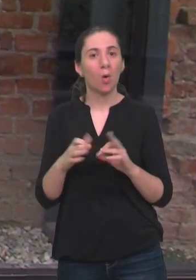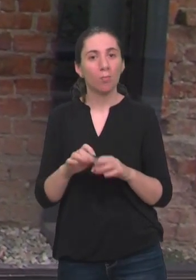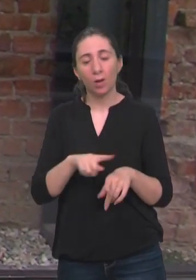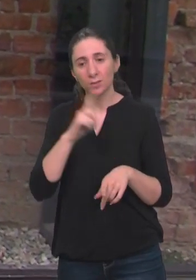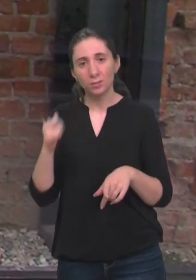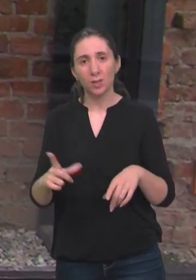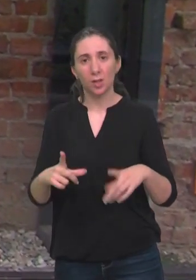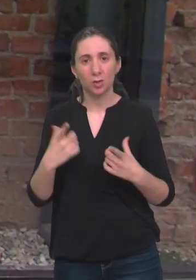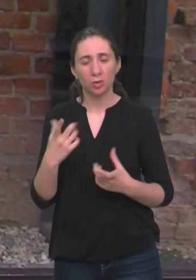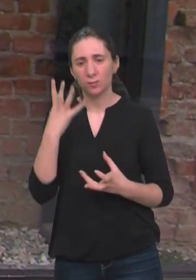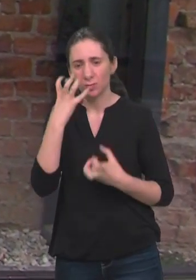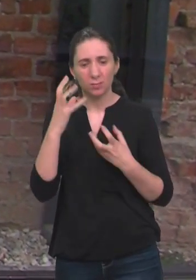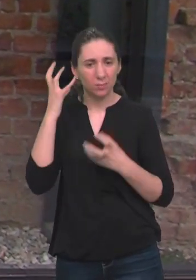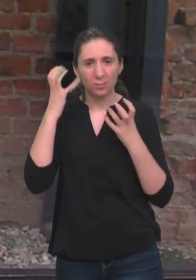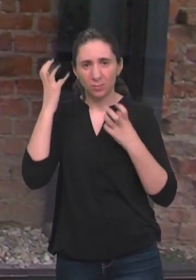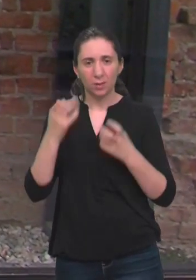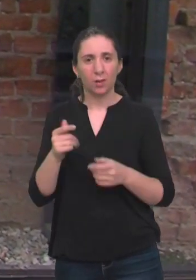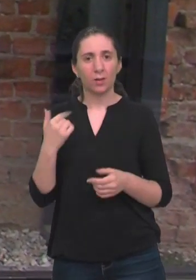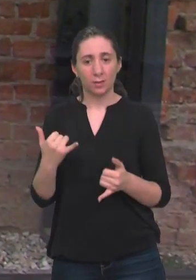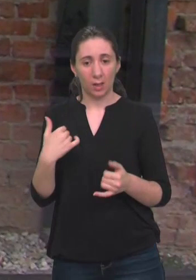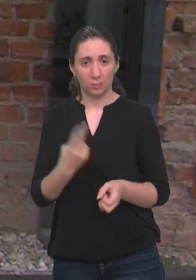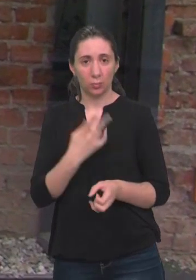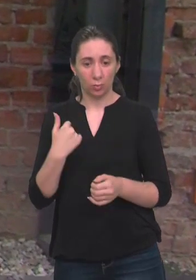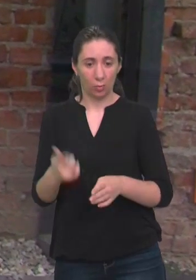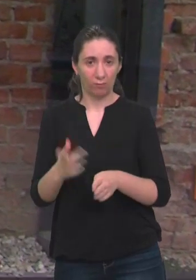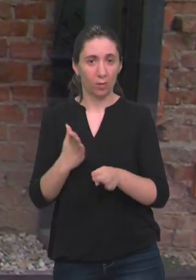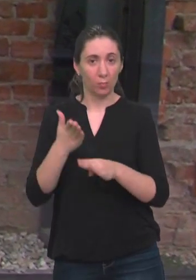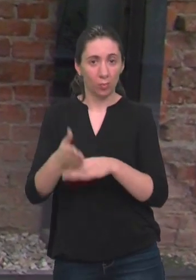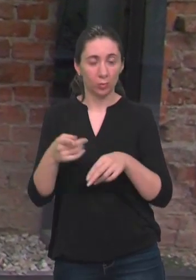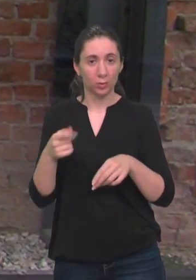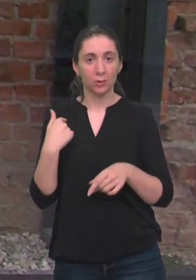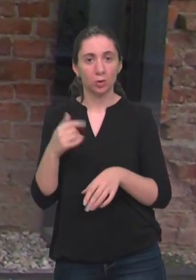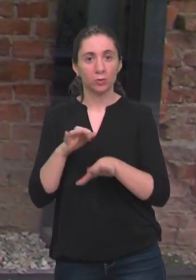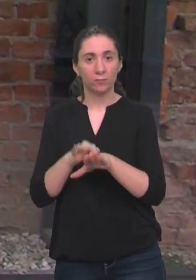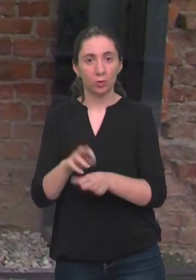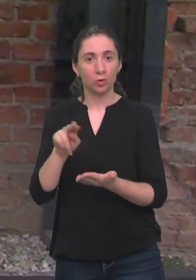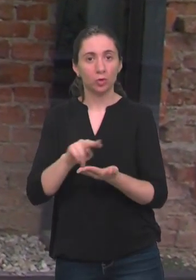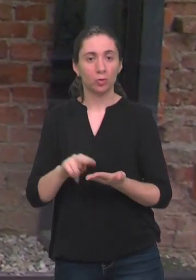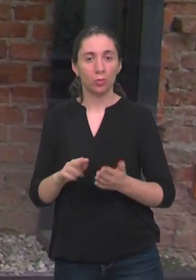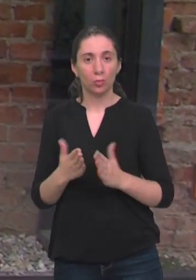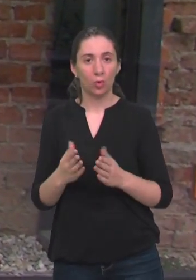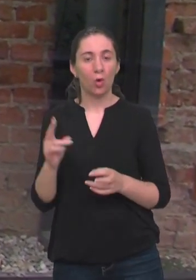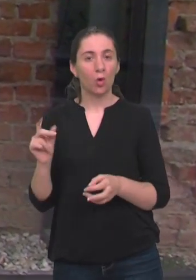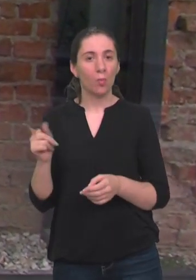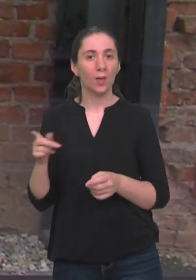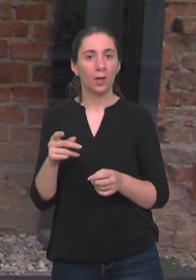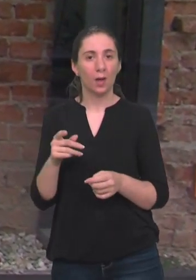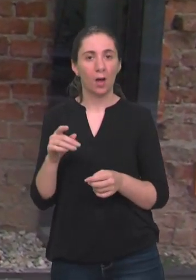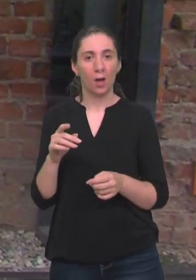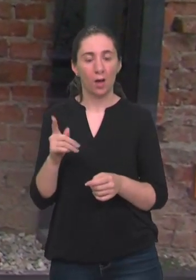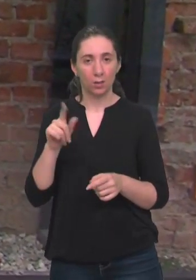ponosni smo na ovo danas i na ovaj posjet. Evo, naša voditeljica čitateljskog kluba Romija Radoćo-Naglić i